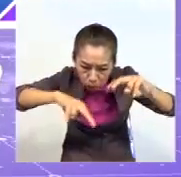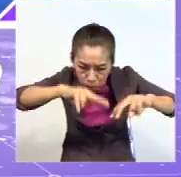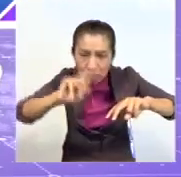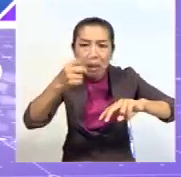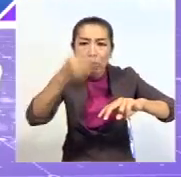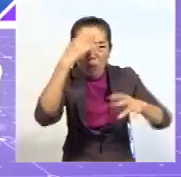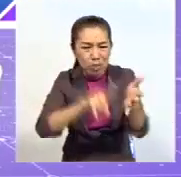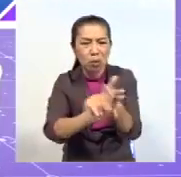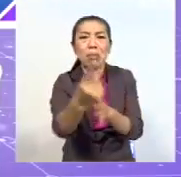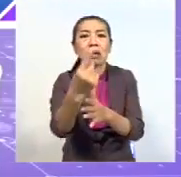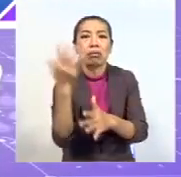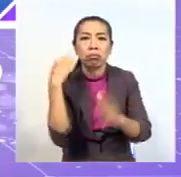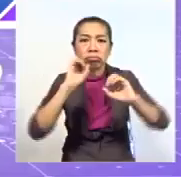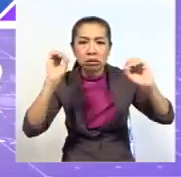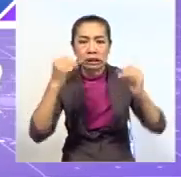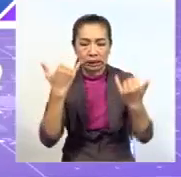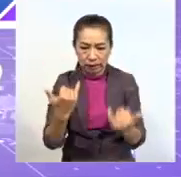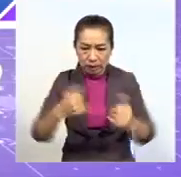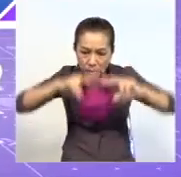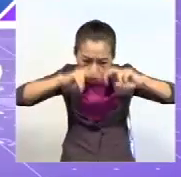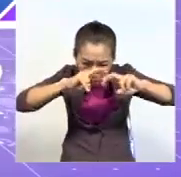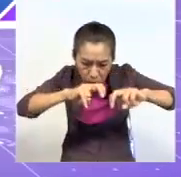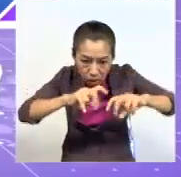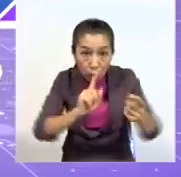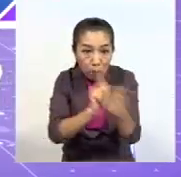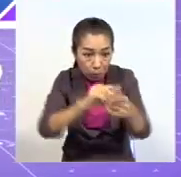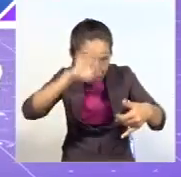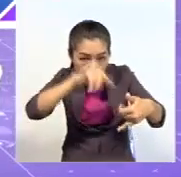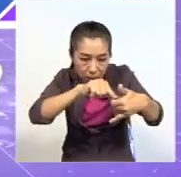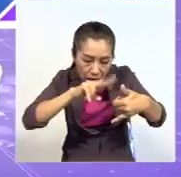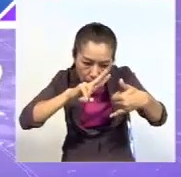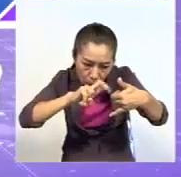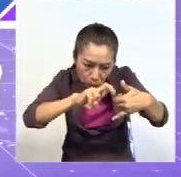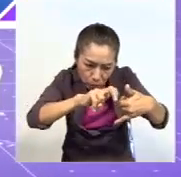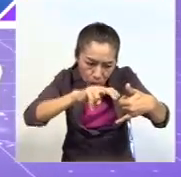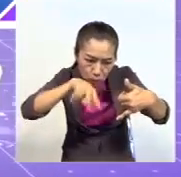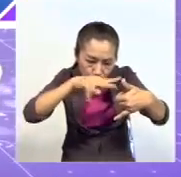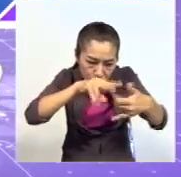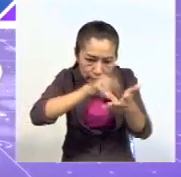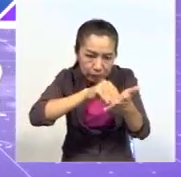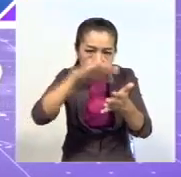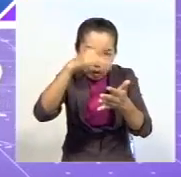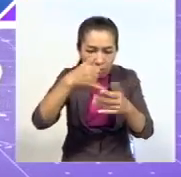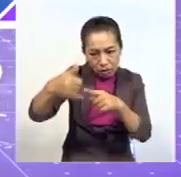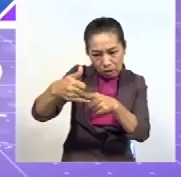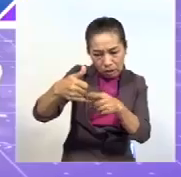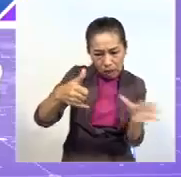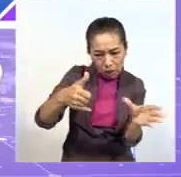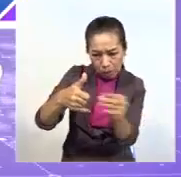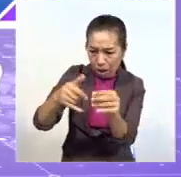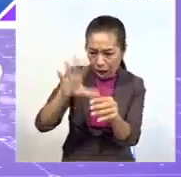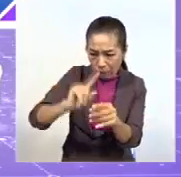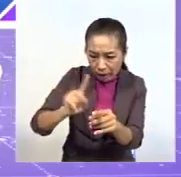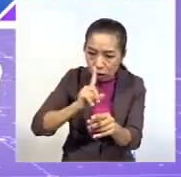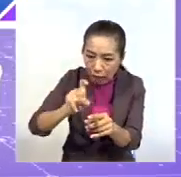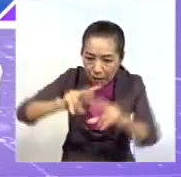ในเรื่องของตัวเขาเรียกว่าความรู้ที่ได้จากการพบผู้ป่วยแล้วก็สอบสวนโรคทางด้านนี้แต่ด้วยความที่มันเป็นกลุ่มเชื้อไว